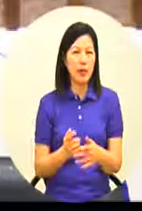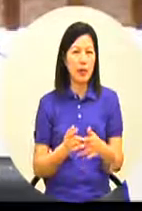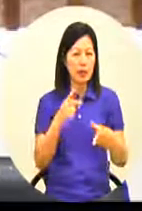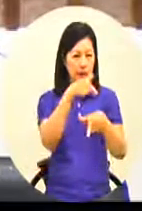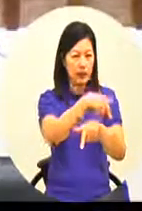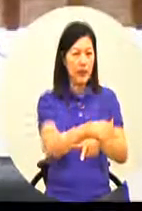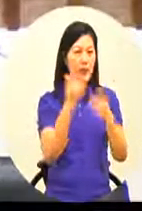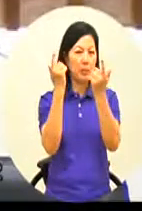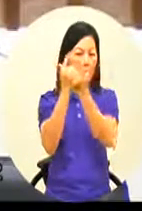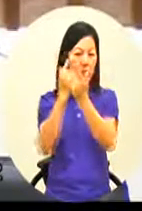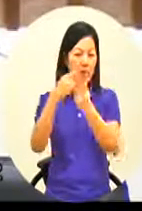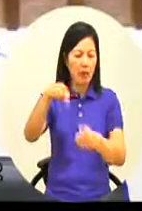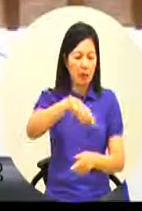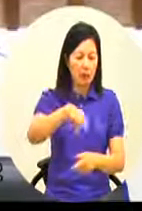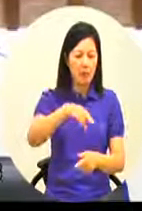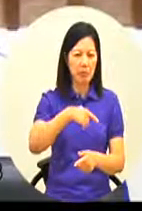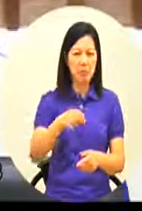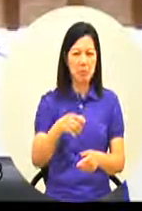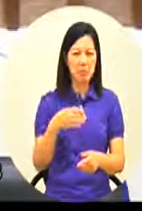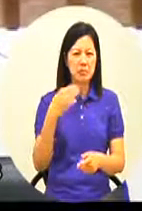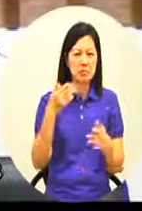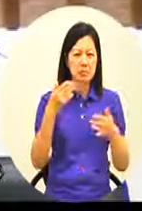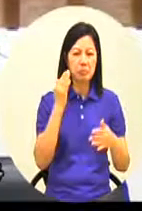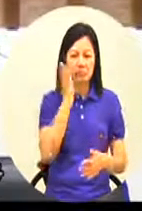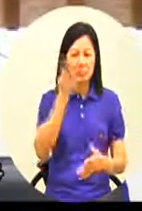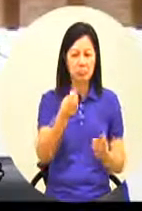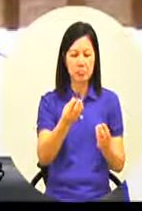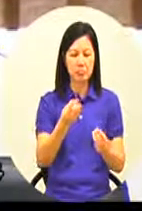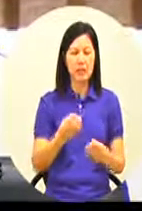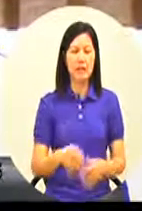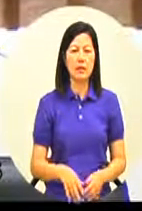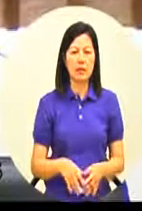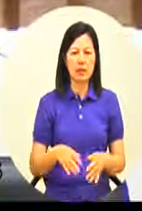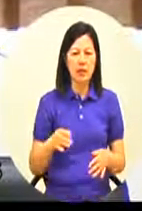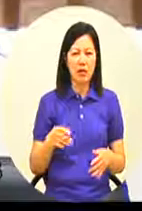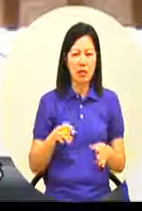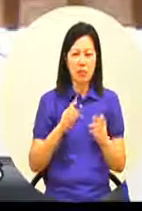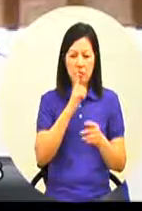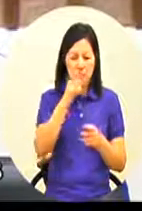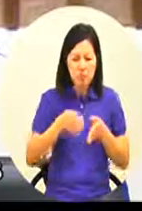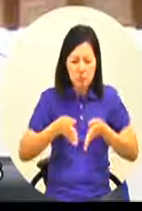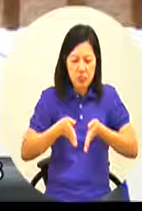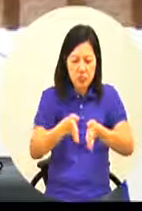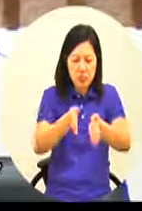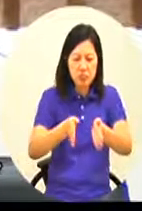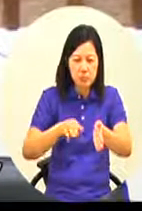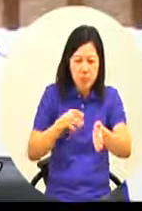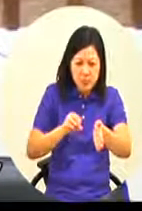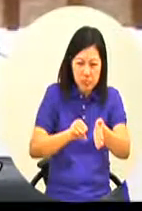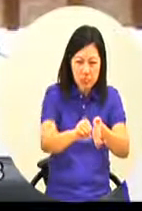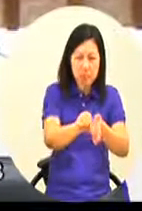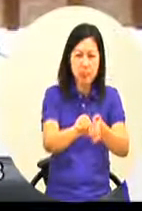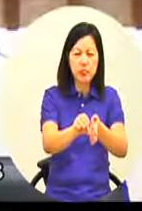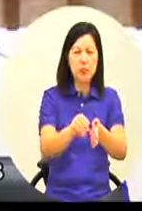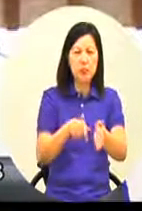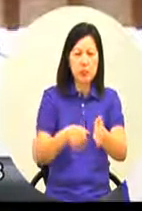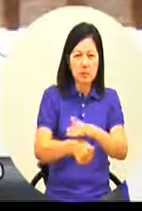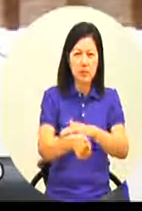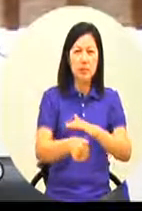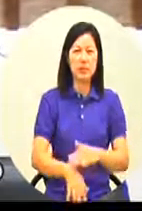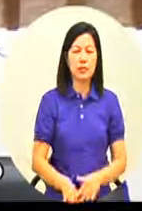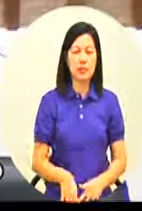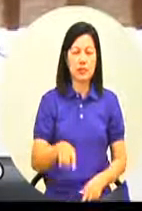通，也拢行巷啊用凉的，这车是无多入去啦吼。好，现在我们站的方向这一边就是北